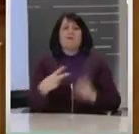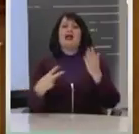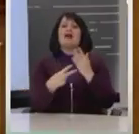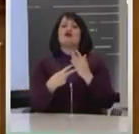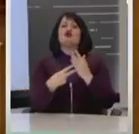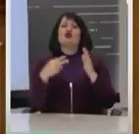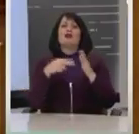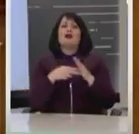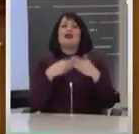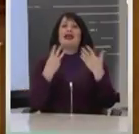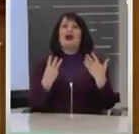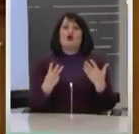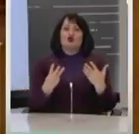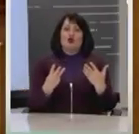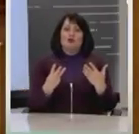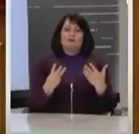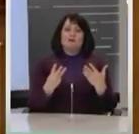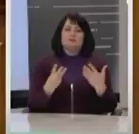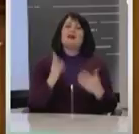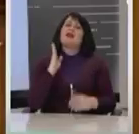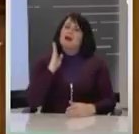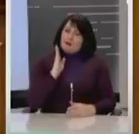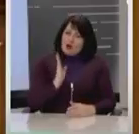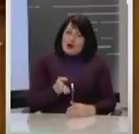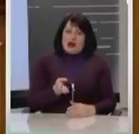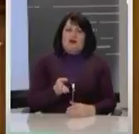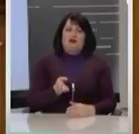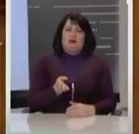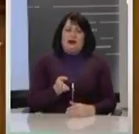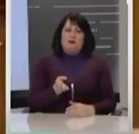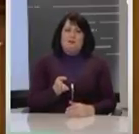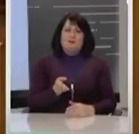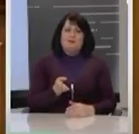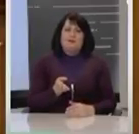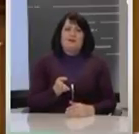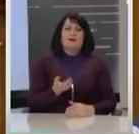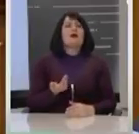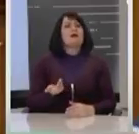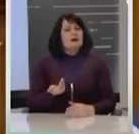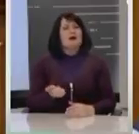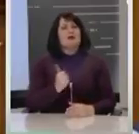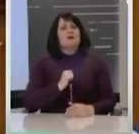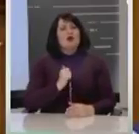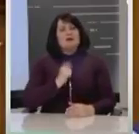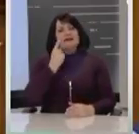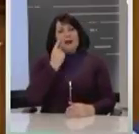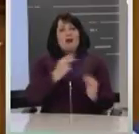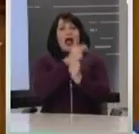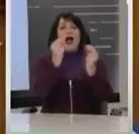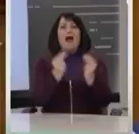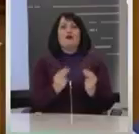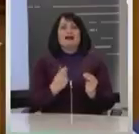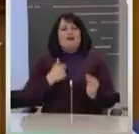του 2018 θα είμαστε σε θέση να θρέψουμε τους καρπούς